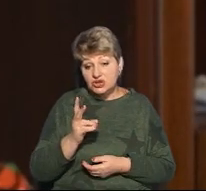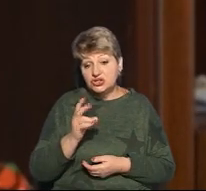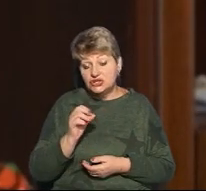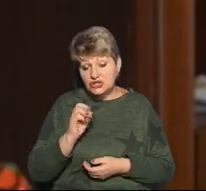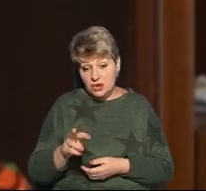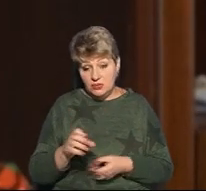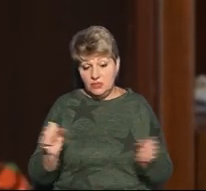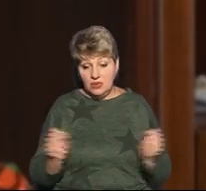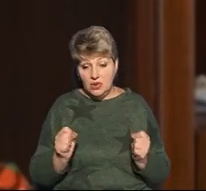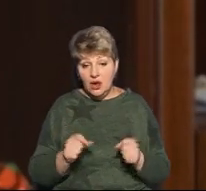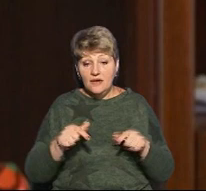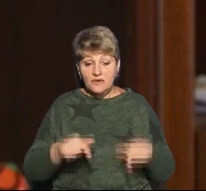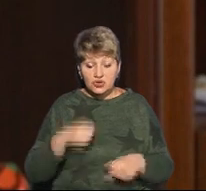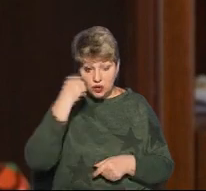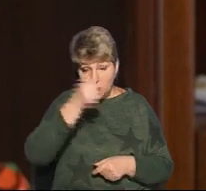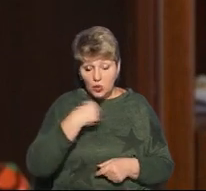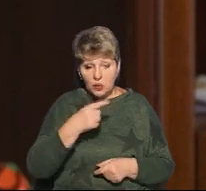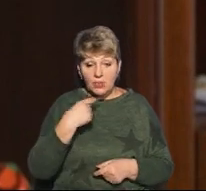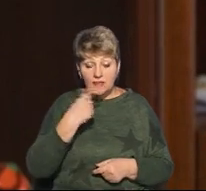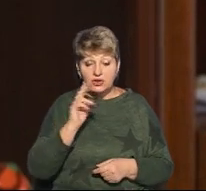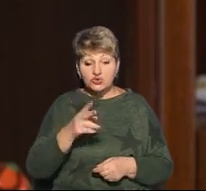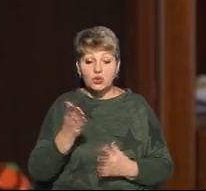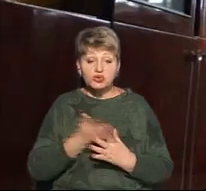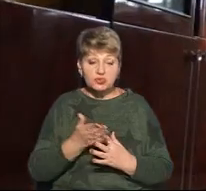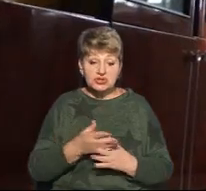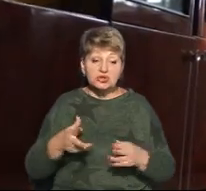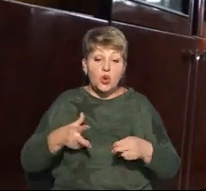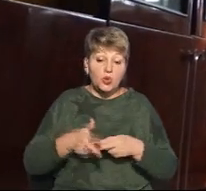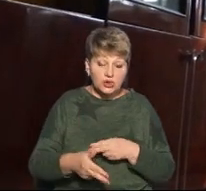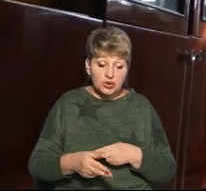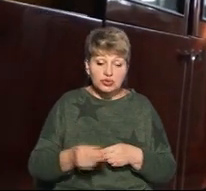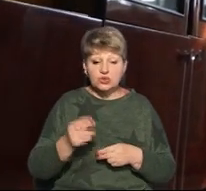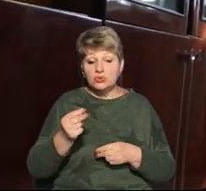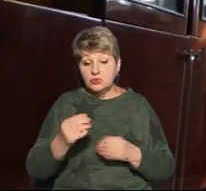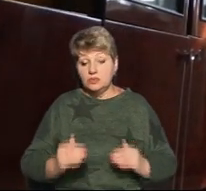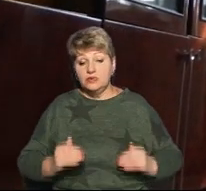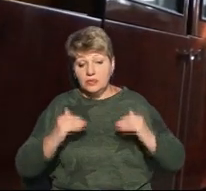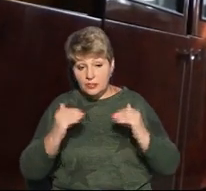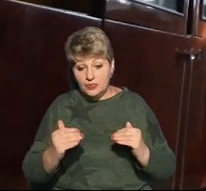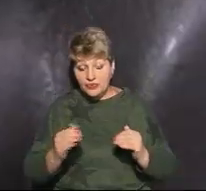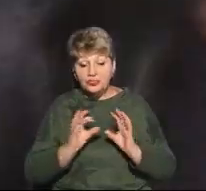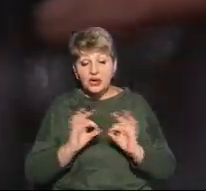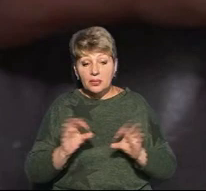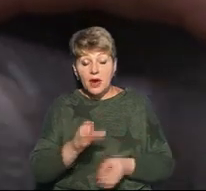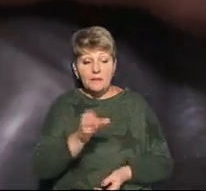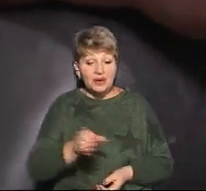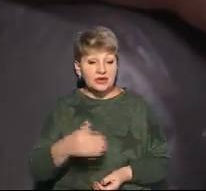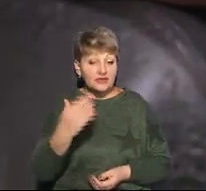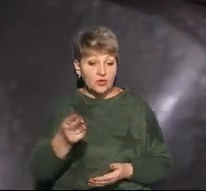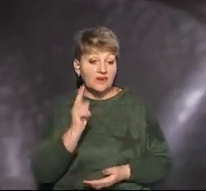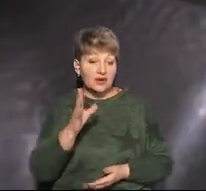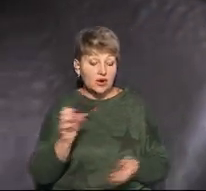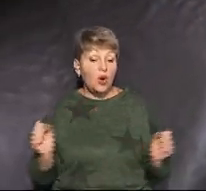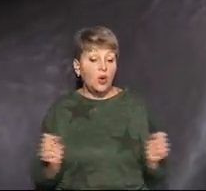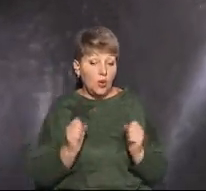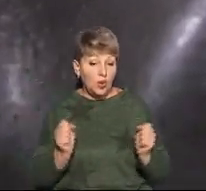знаю. В цьому году ж кажуть, повисять і субсидії вріжуть. Черкащанка Ольга Занора розповідає, батареї у її квартирі